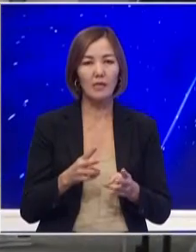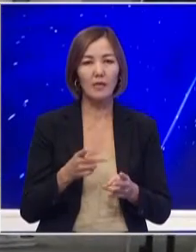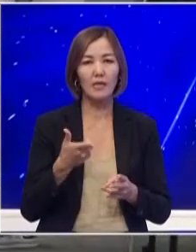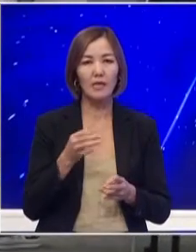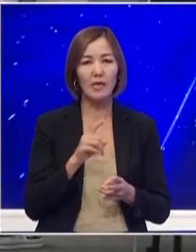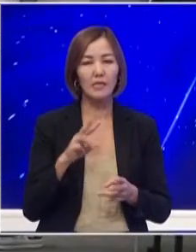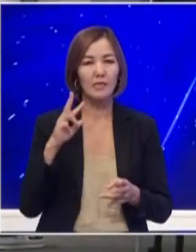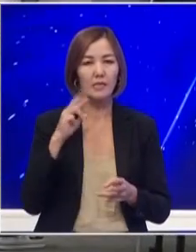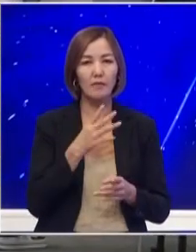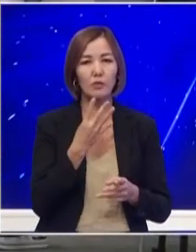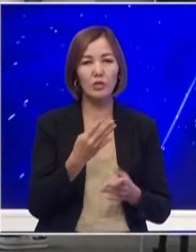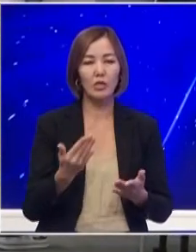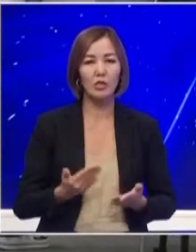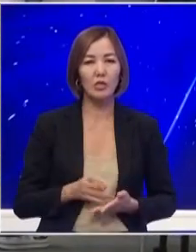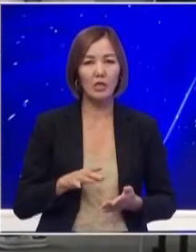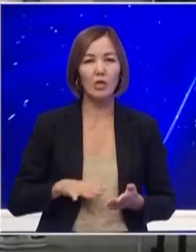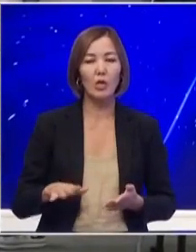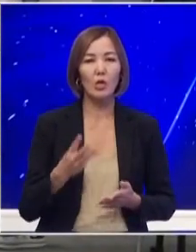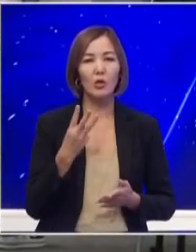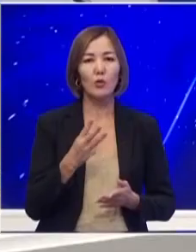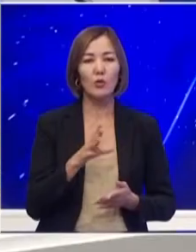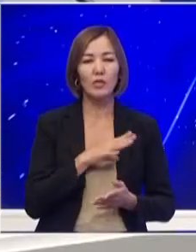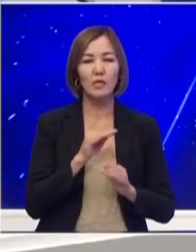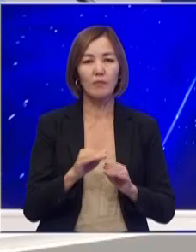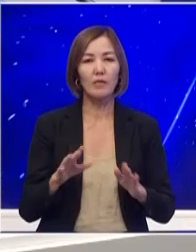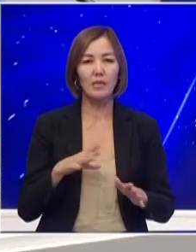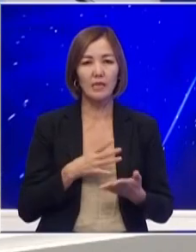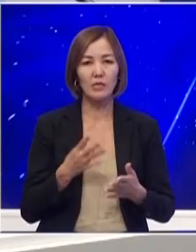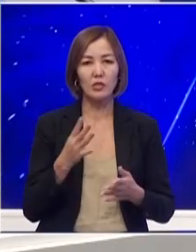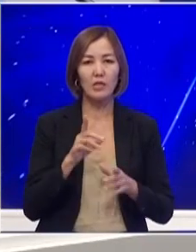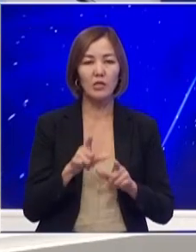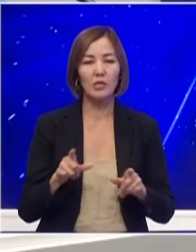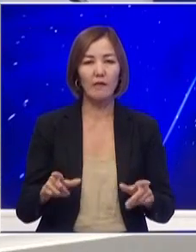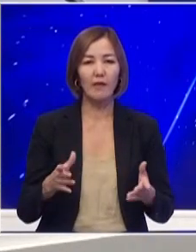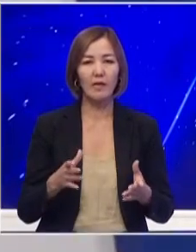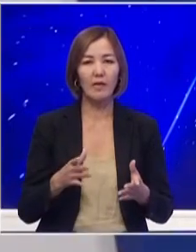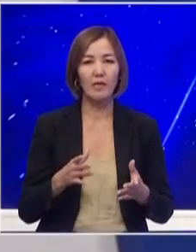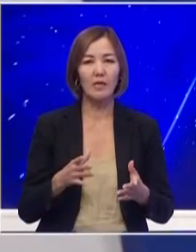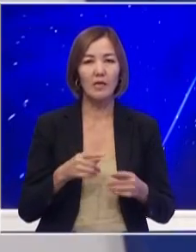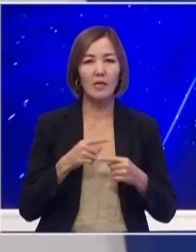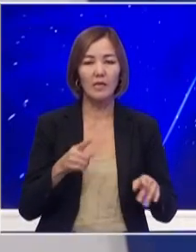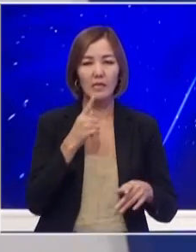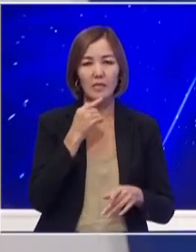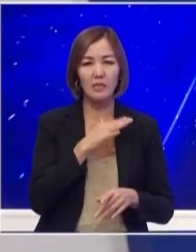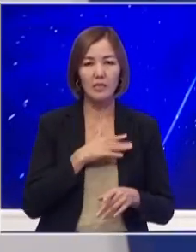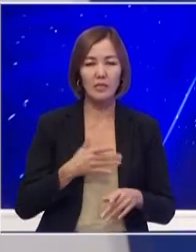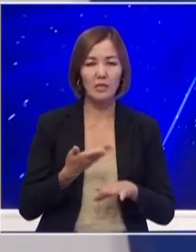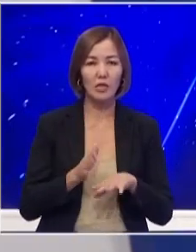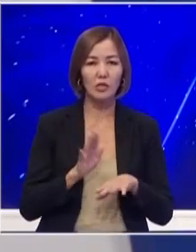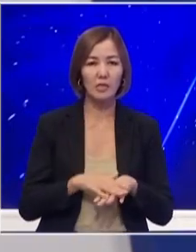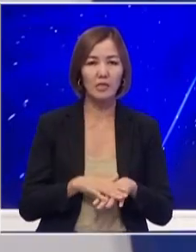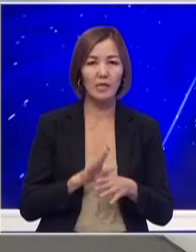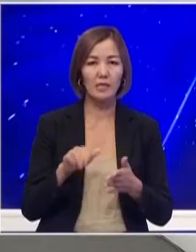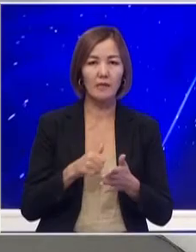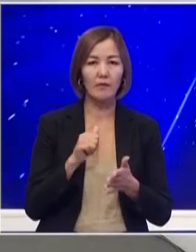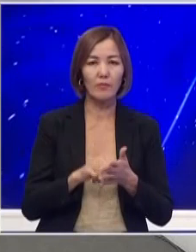угарным газом стало 4 жителя региона, трое из которых дети. Еще 4 человека получили травмы различной степени тяжести.